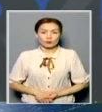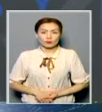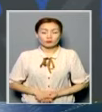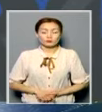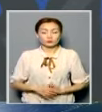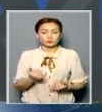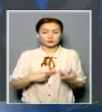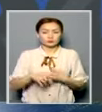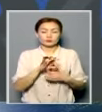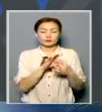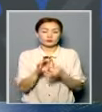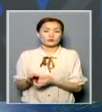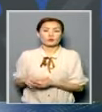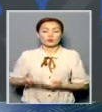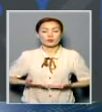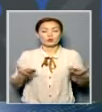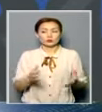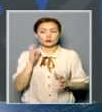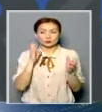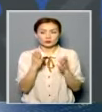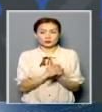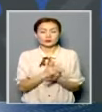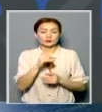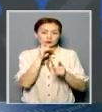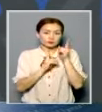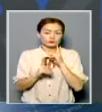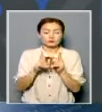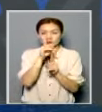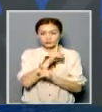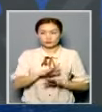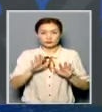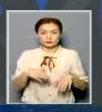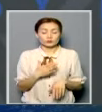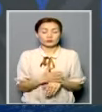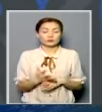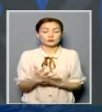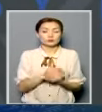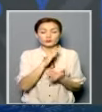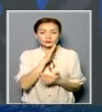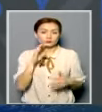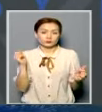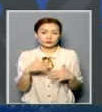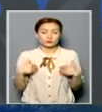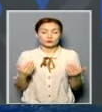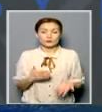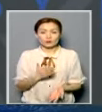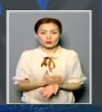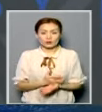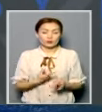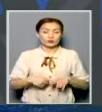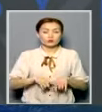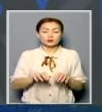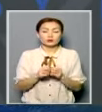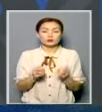Слава Богу, наше объединение приглашает в университет на конференцию, особенно в места, где собираются девушки и консультируют. Мы